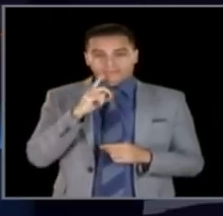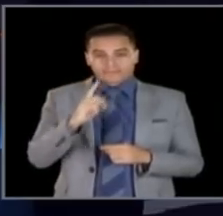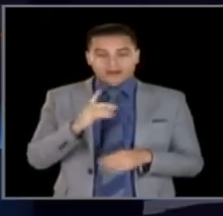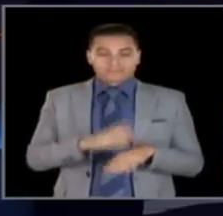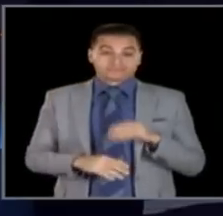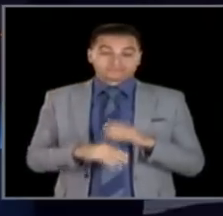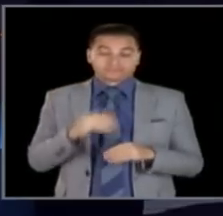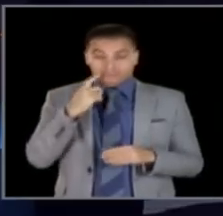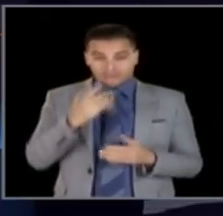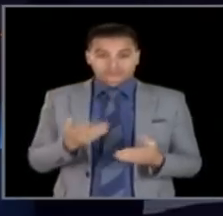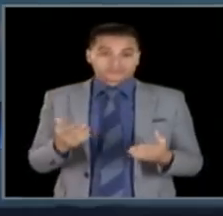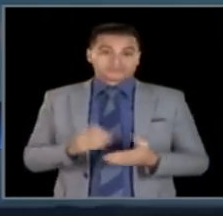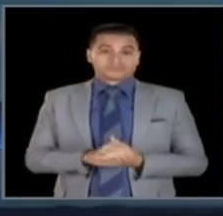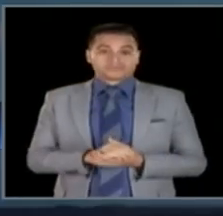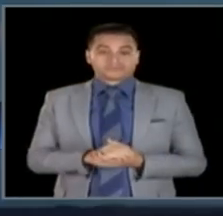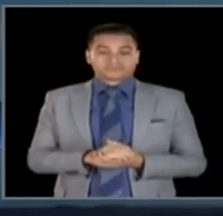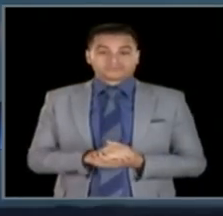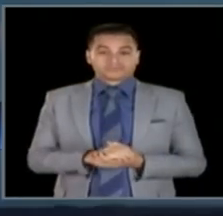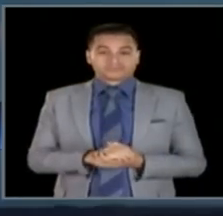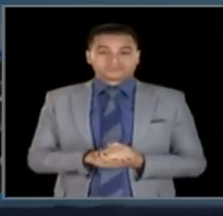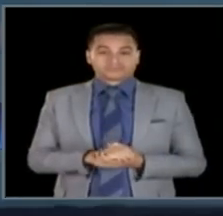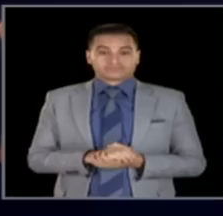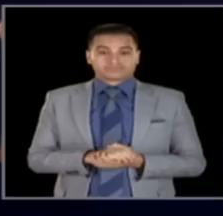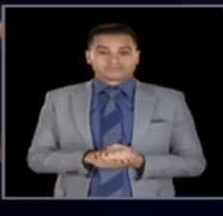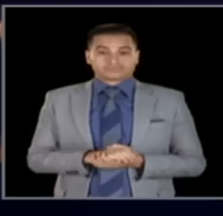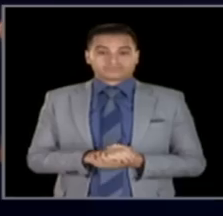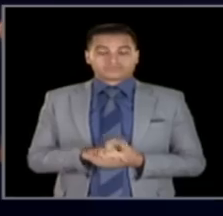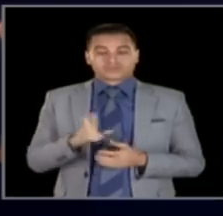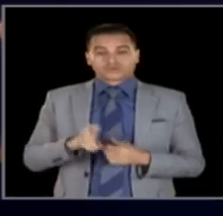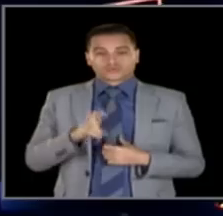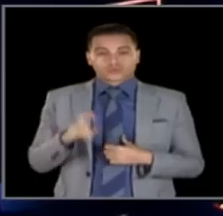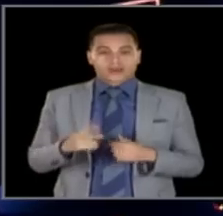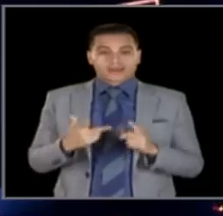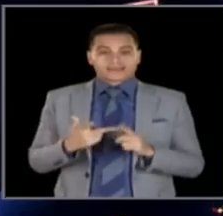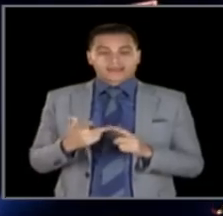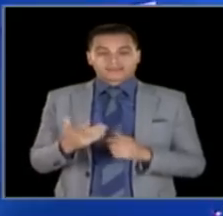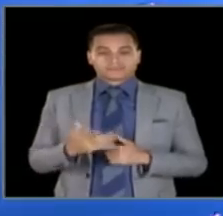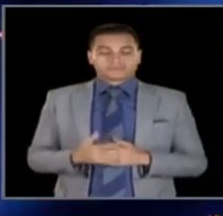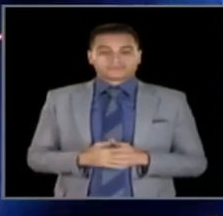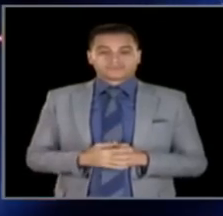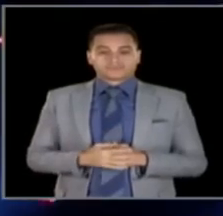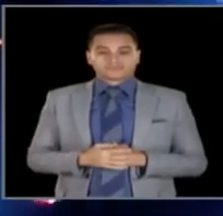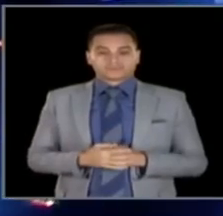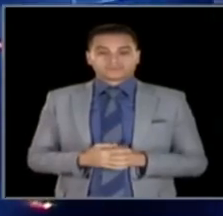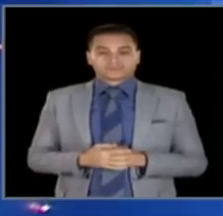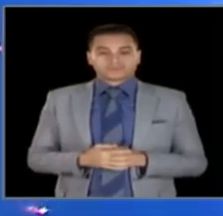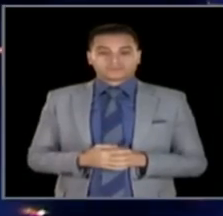المباراة خلصت بسكور وحش. سؤال الثالث،